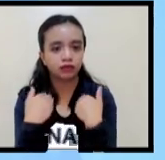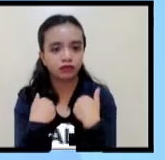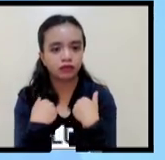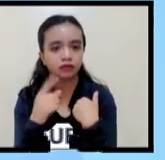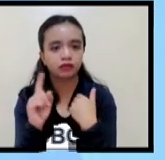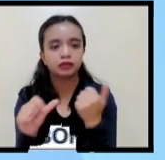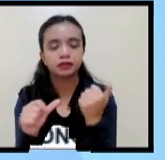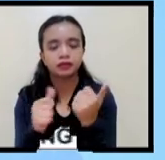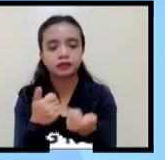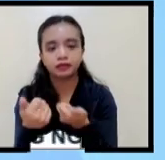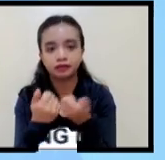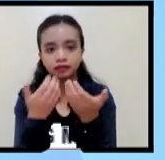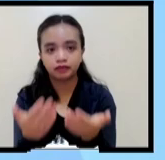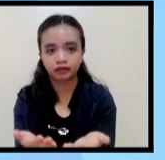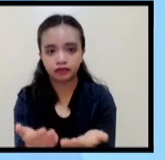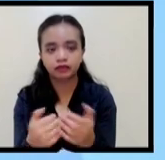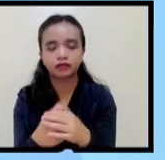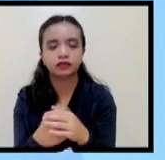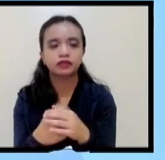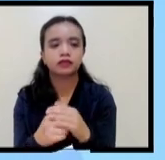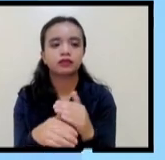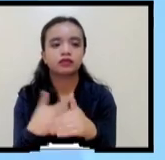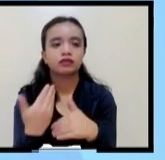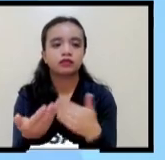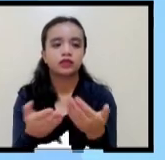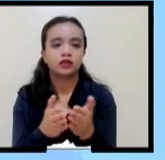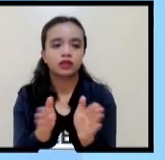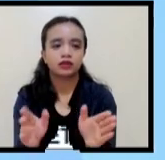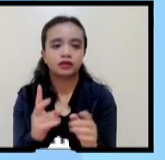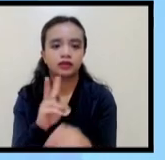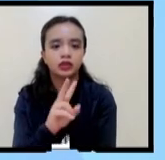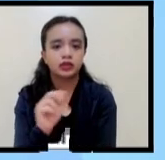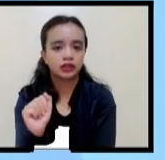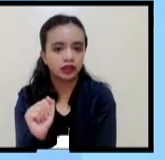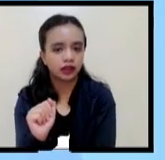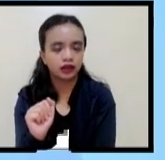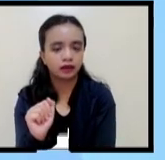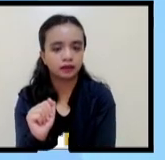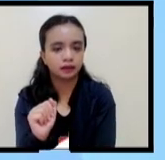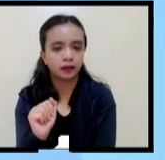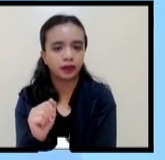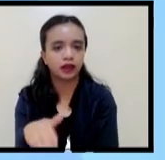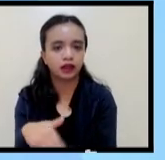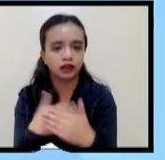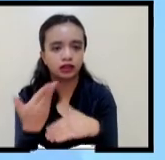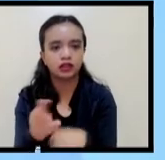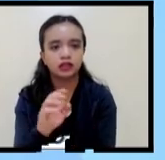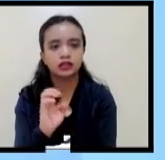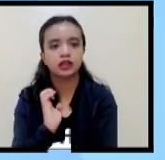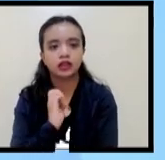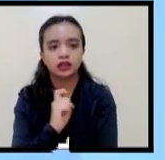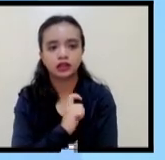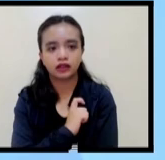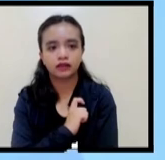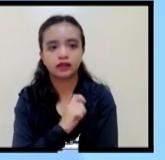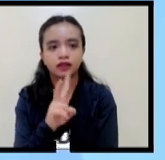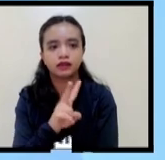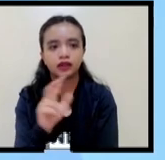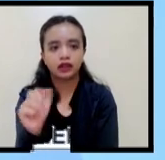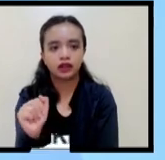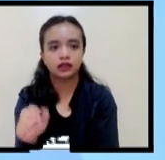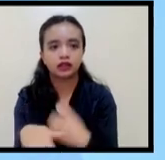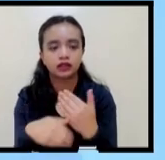meron tayong administrative, meron tayong mga general virtual assistant, meron tayong mga executive virtual assistant, meron naman tayong